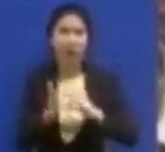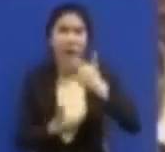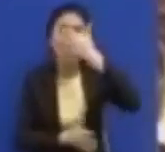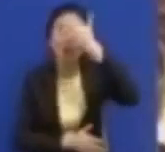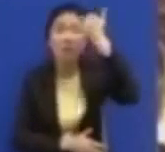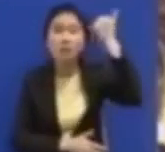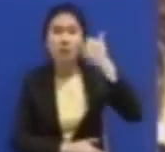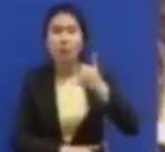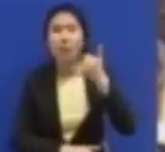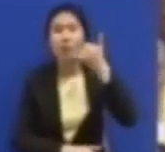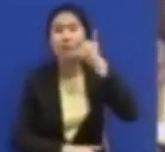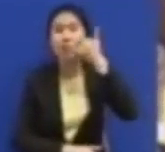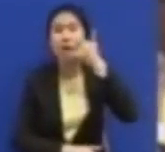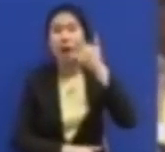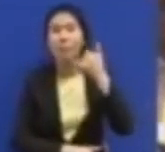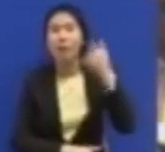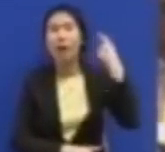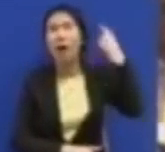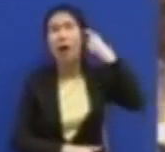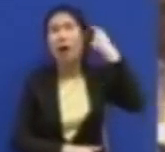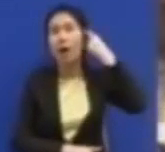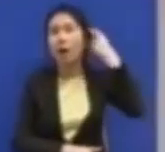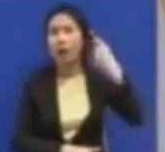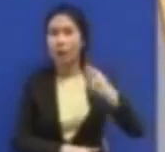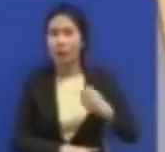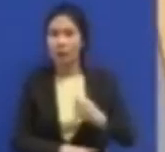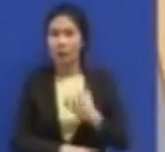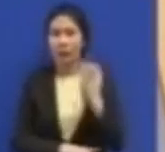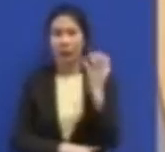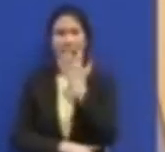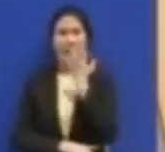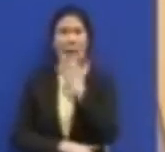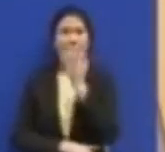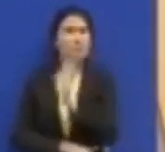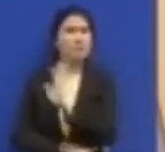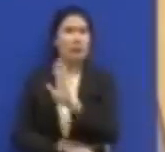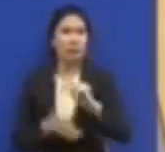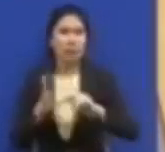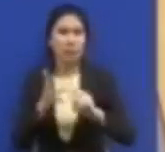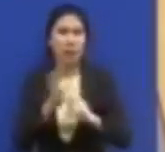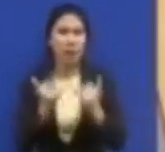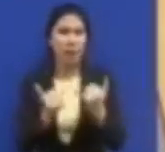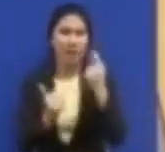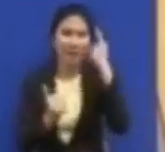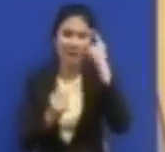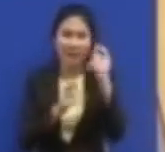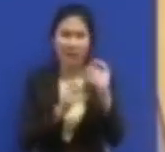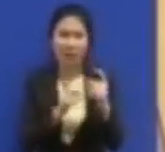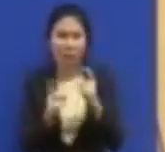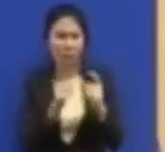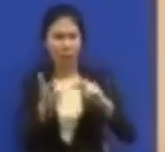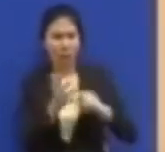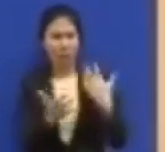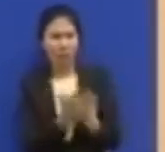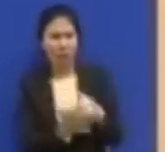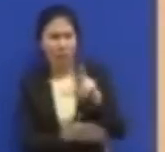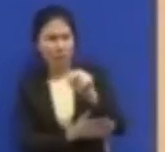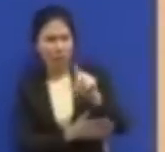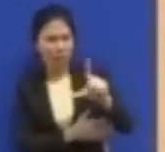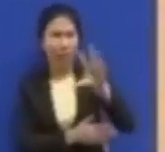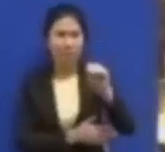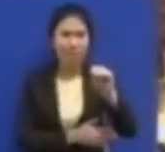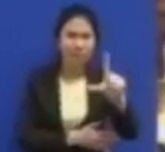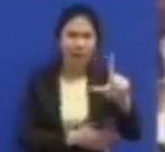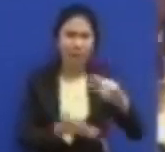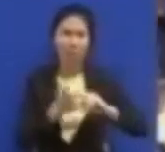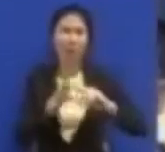างทีก็ไม่ค่อยอยาก ใช้โทรศัพท์ไม่ใช่หานะครับ เพราะว่าไม่ค่อยอยากจะรับว่าใครมาเจรจางูหงูเข่า30ล้าน50ล้านยกมือเลือกประธานสภาซึ่งไม่มี